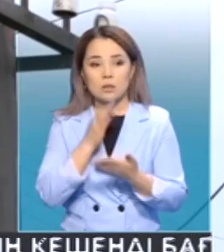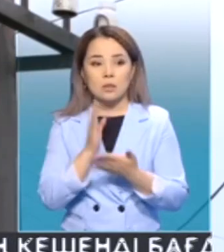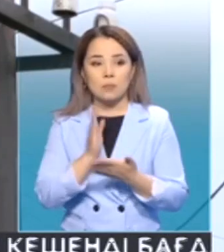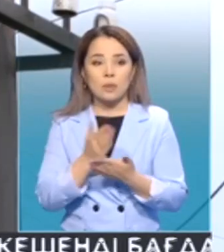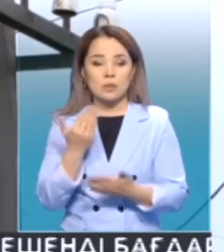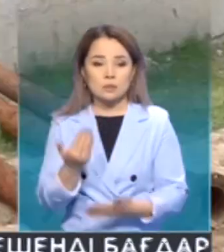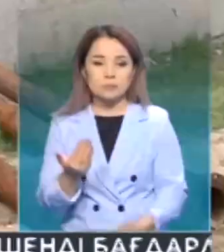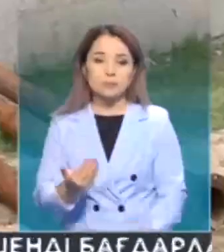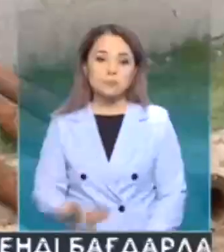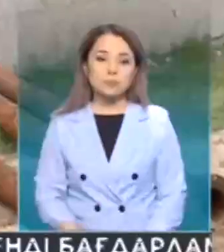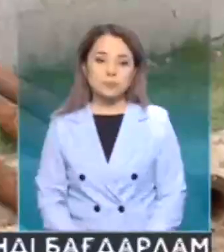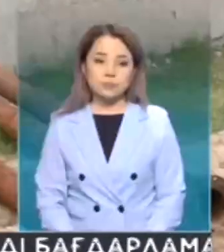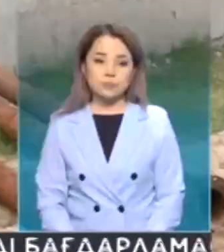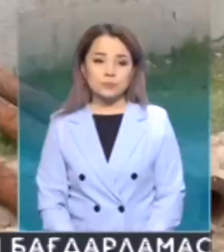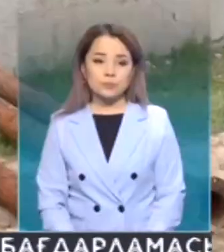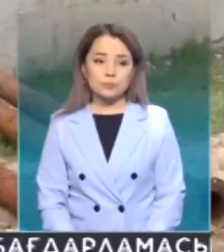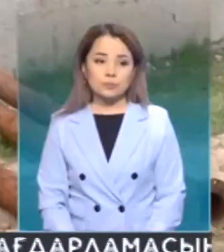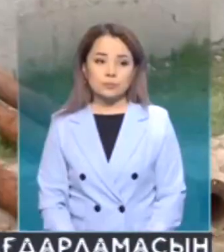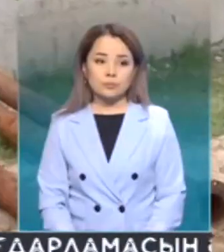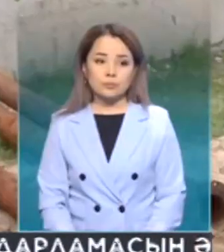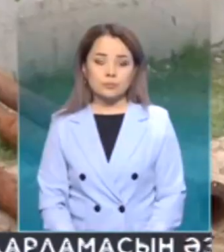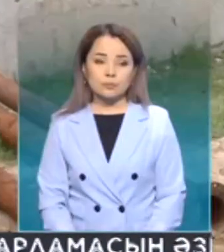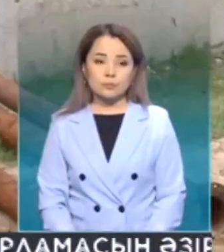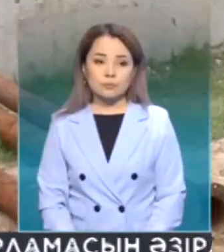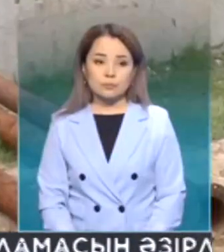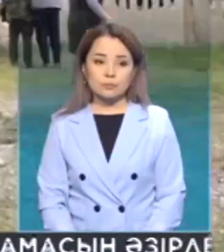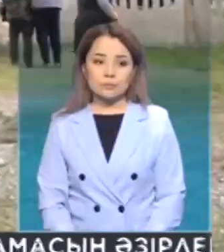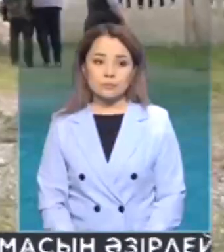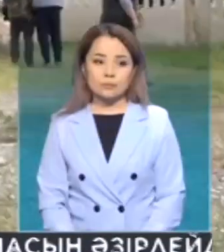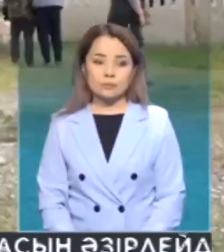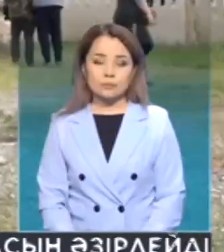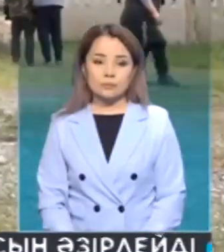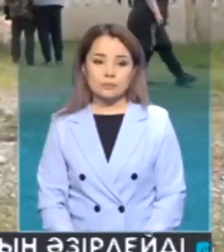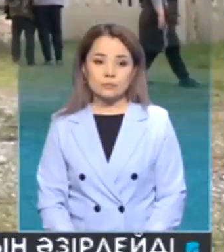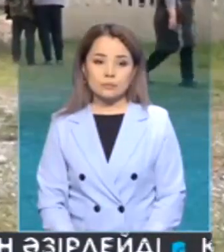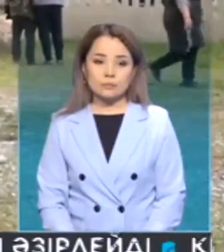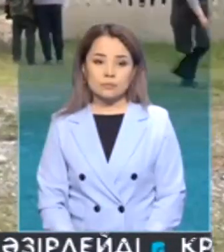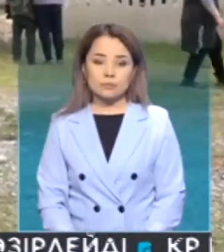Айнұр Әбілқасымқызы, Еркін Оразбаев, Қазақстан ұлттық арнасы, Түркістан облысынан.